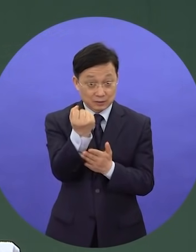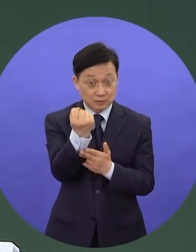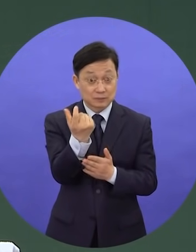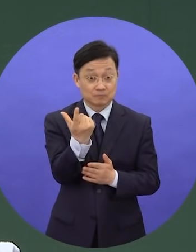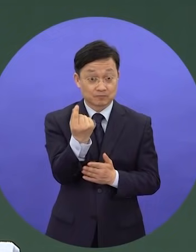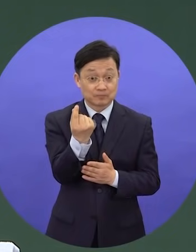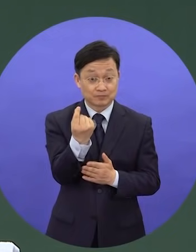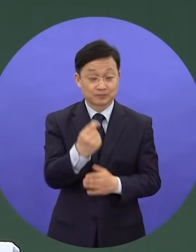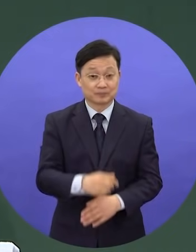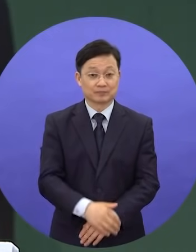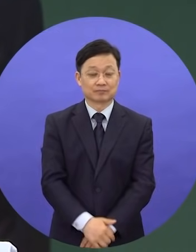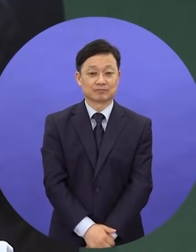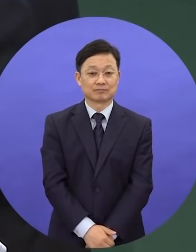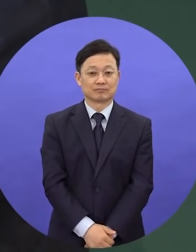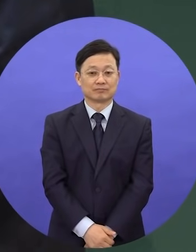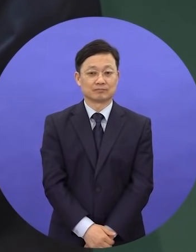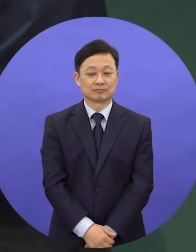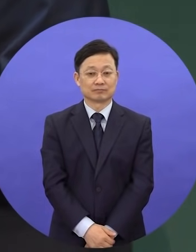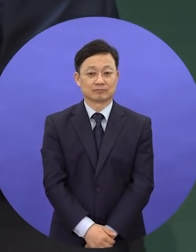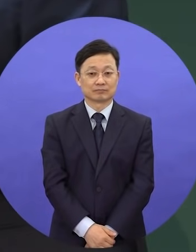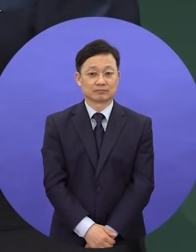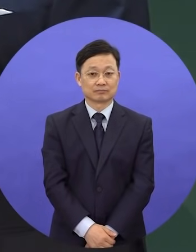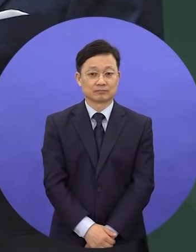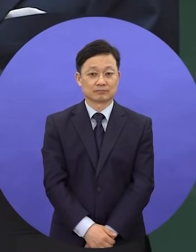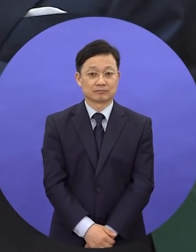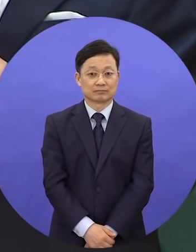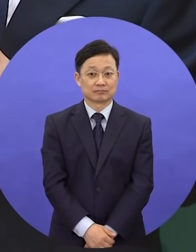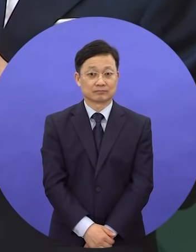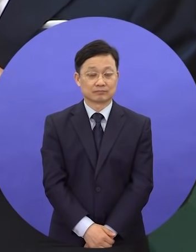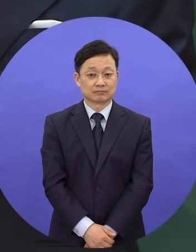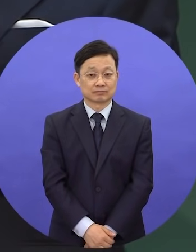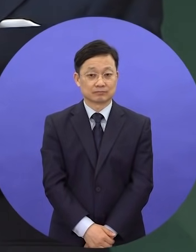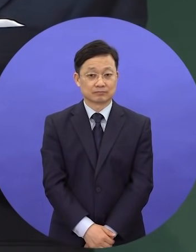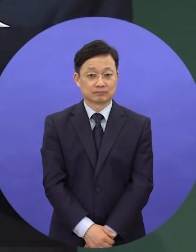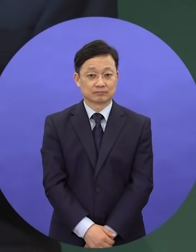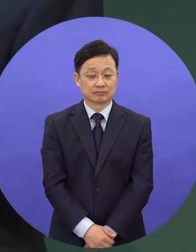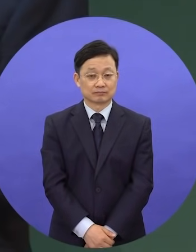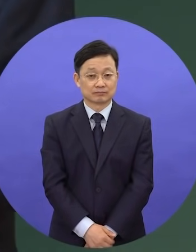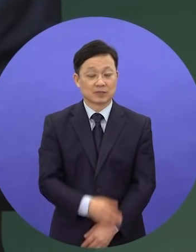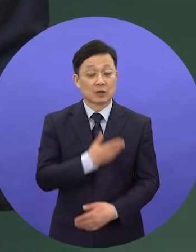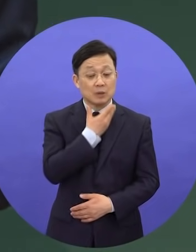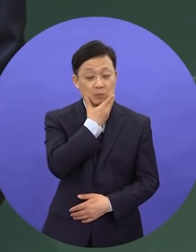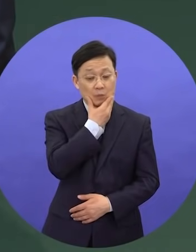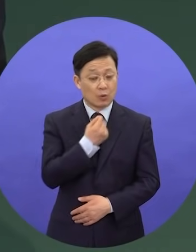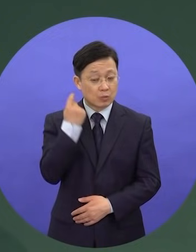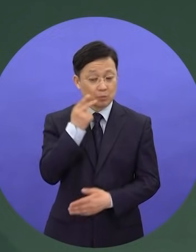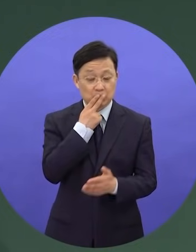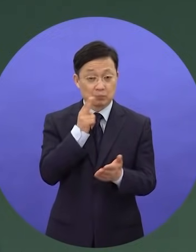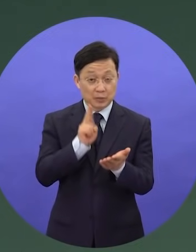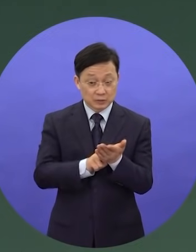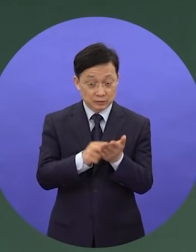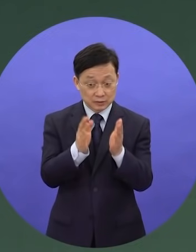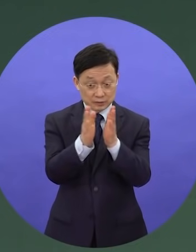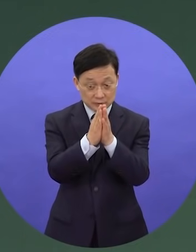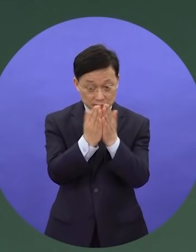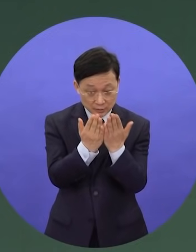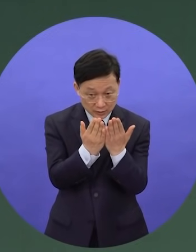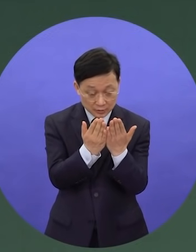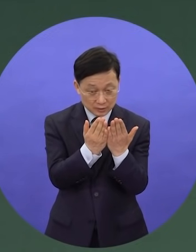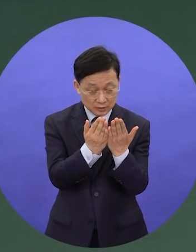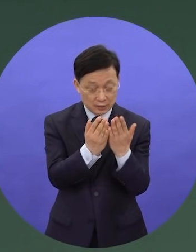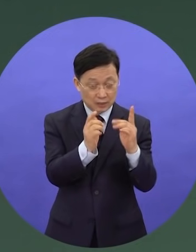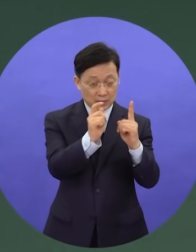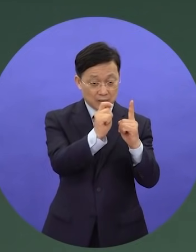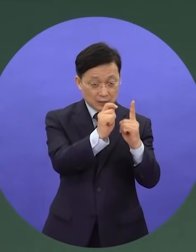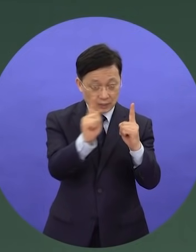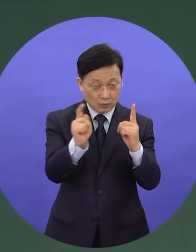letters. 한 3일 이게 집중하니까 복음 편지를 놓고 한번 읽어보세요. Then with